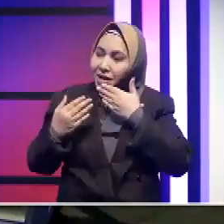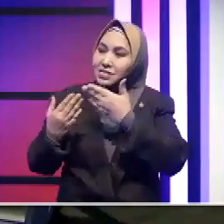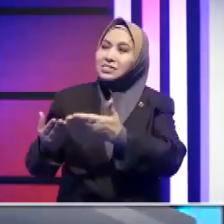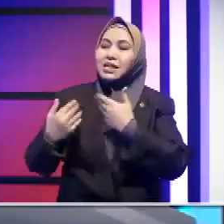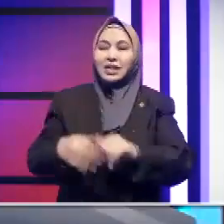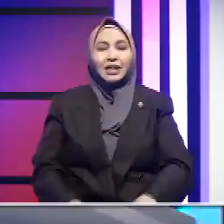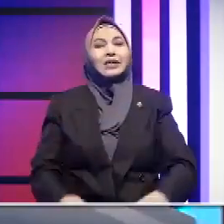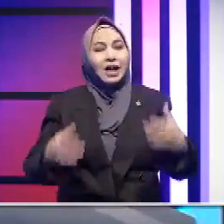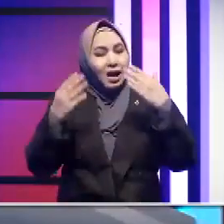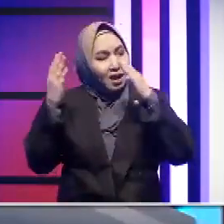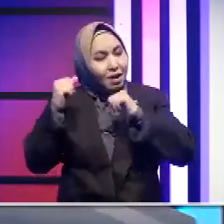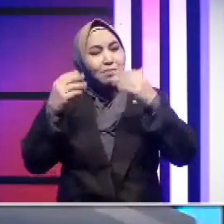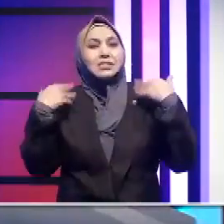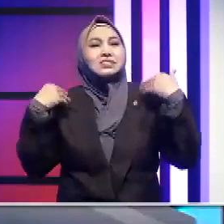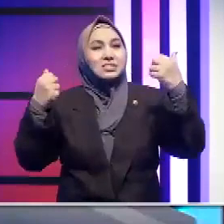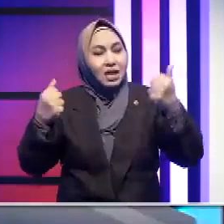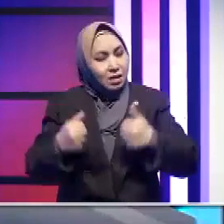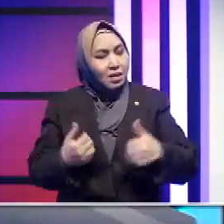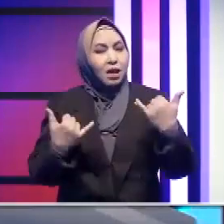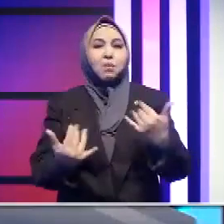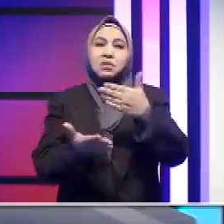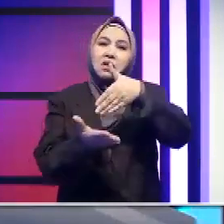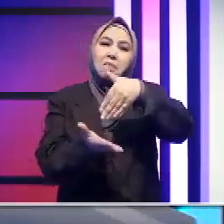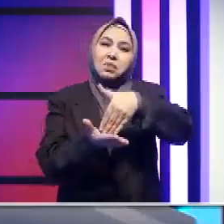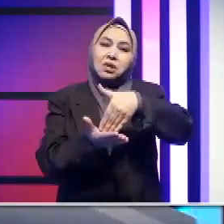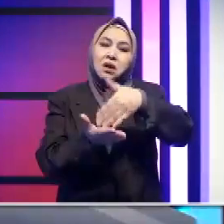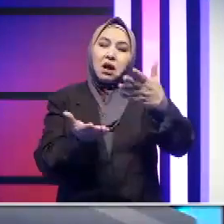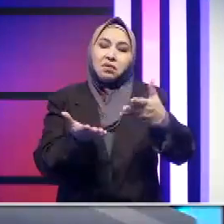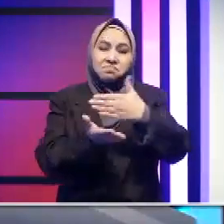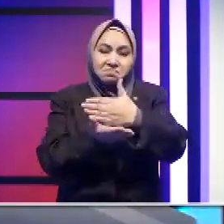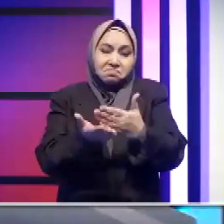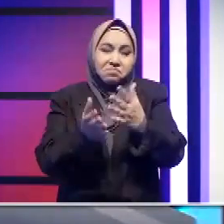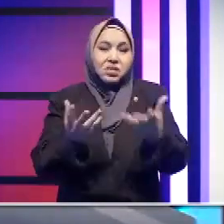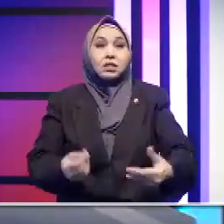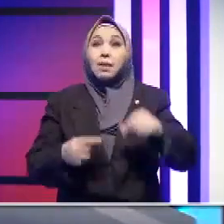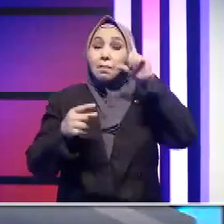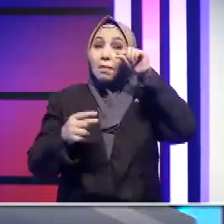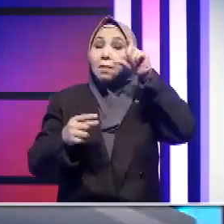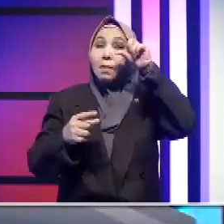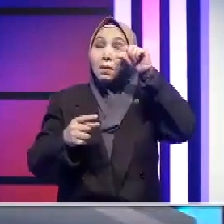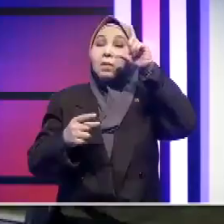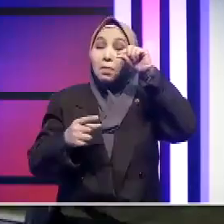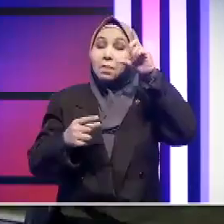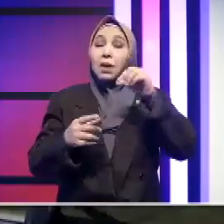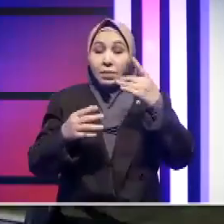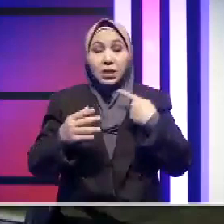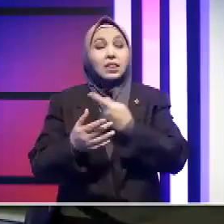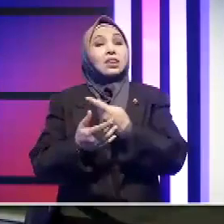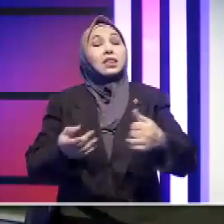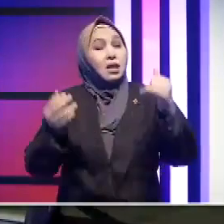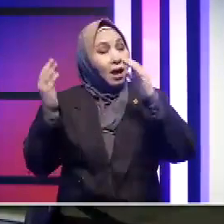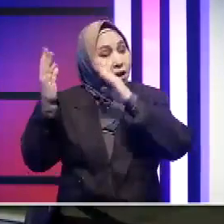dana hafal ya pertengahan brawlhalla Masya Allah kita harapkan